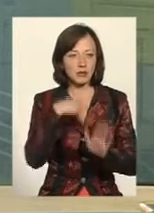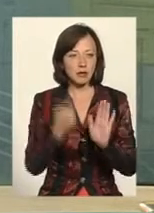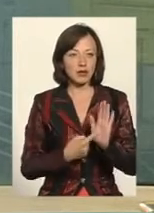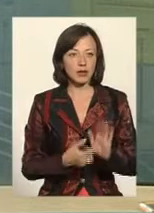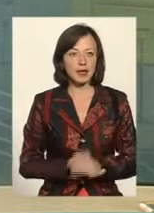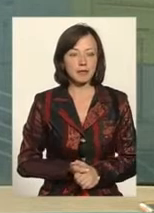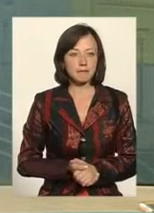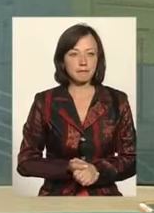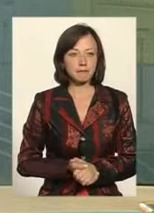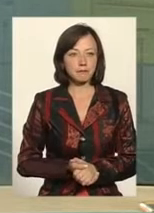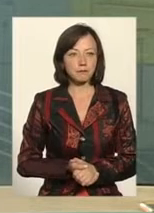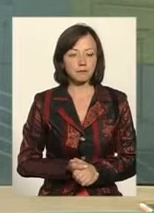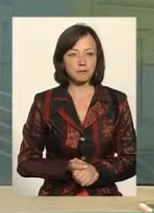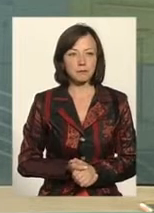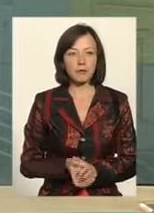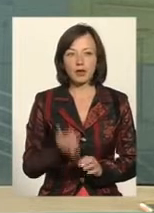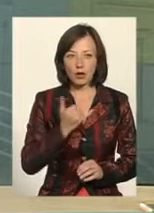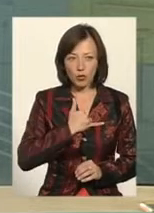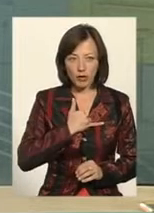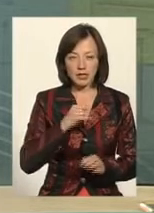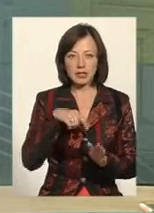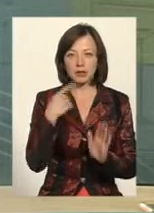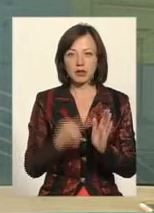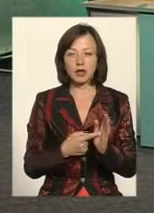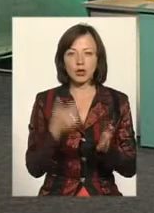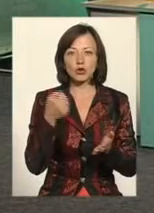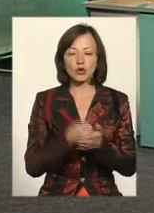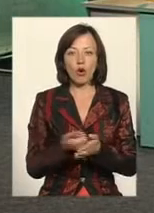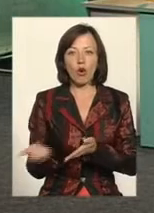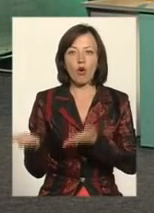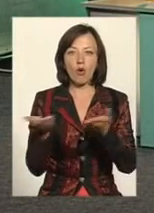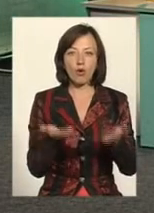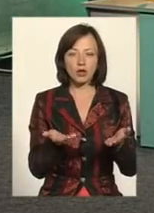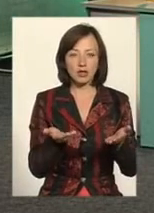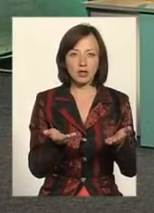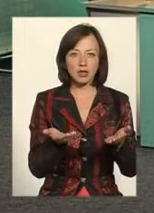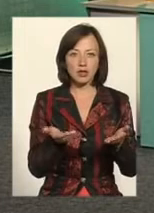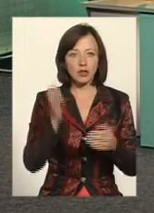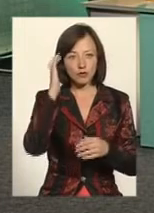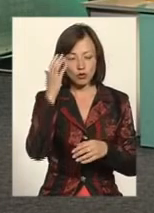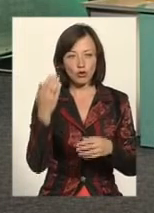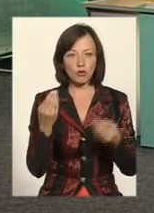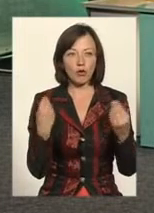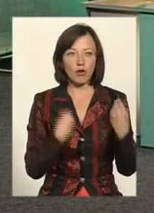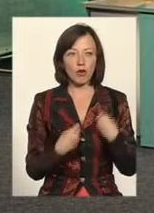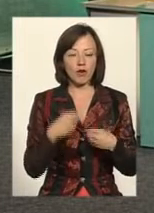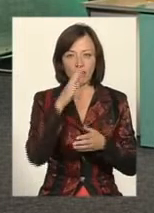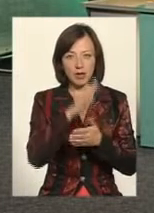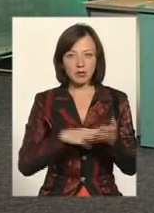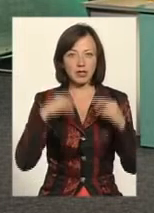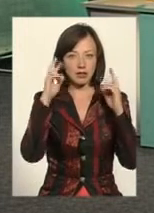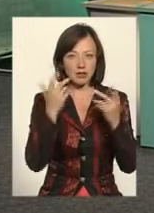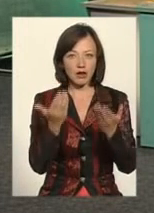ласка, запитання. У мене запитання до гостя вашої студії в чорному одязі. Хай він вибачить, що я не знаю